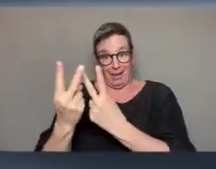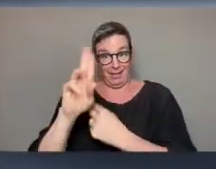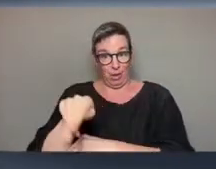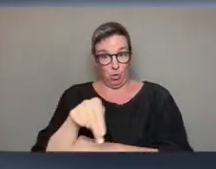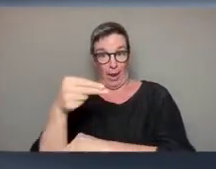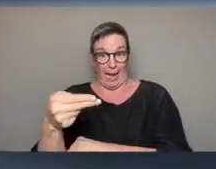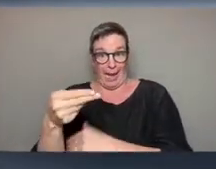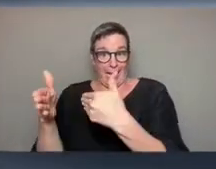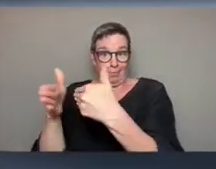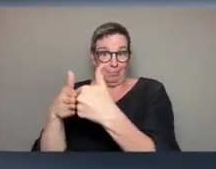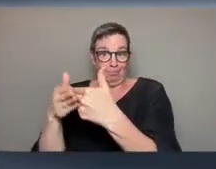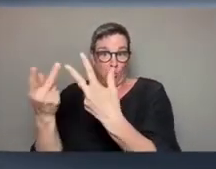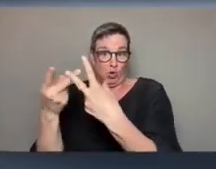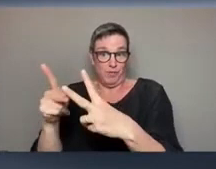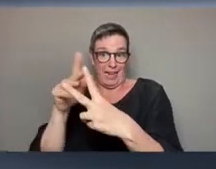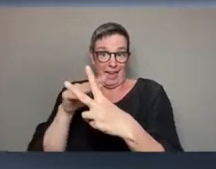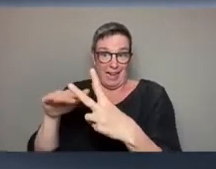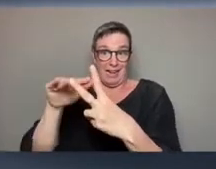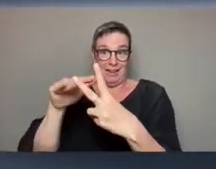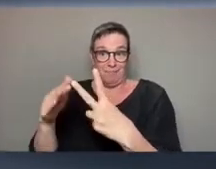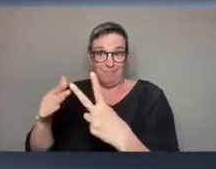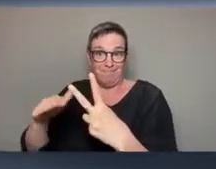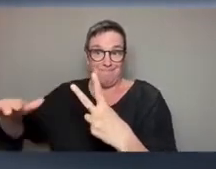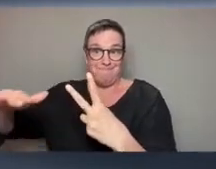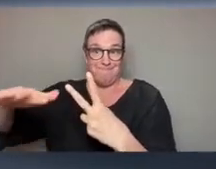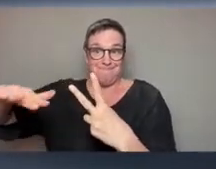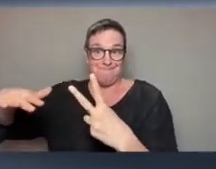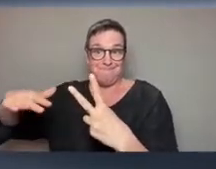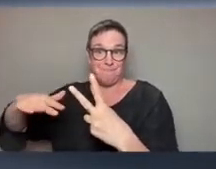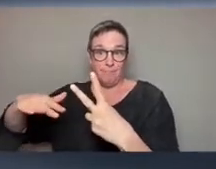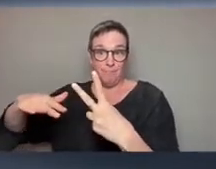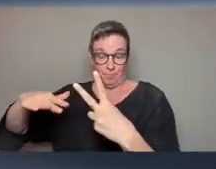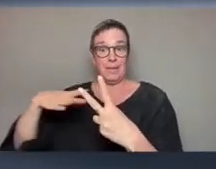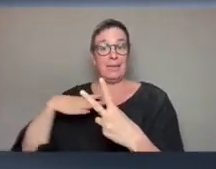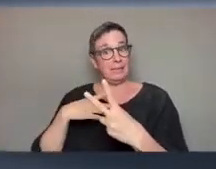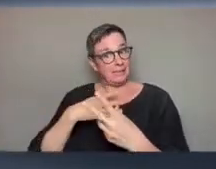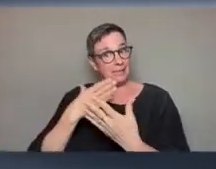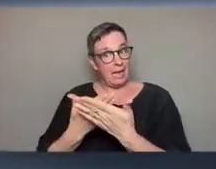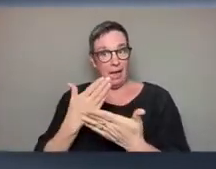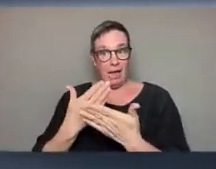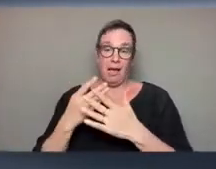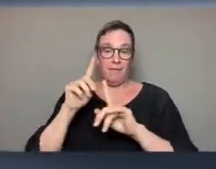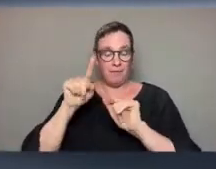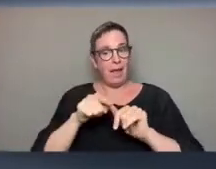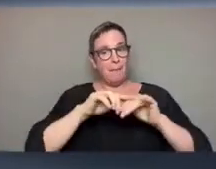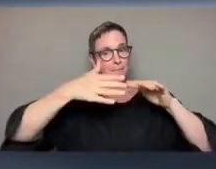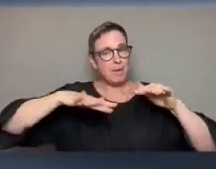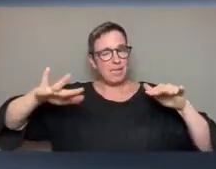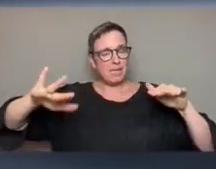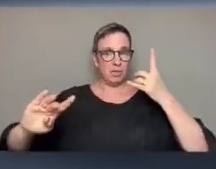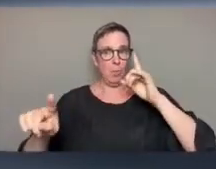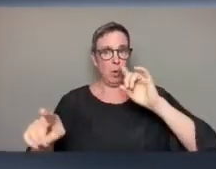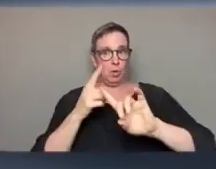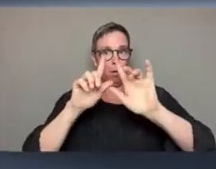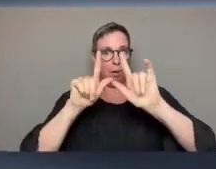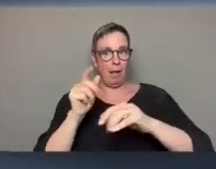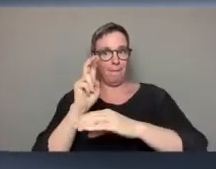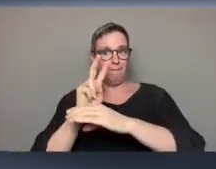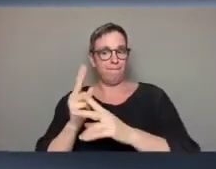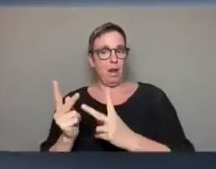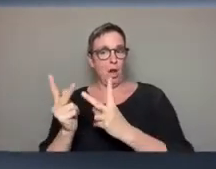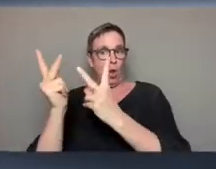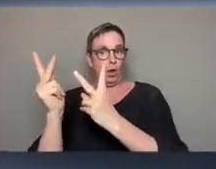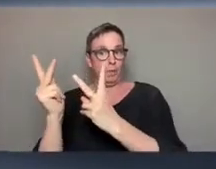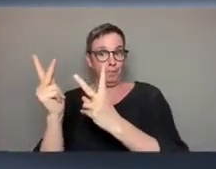des territoires à une forte valeur naturelle et paysagère. Et ils se créent